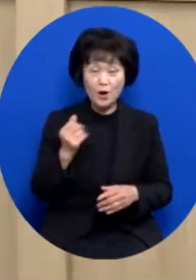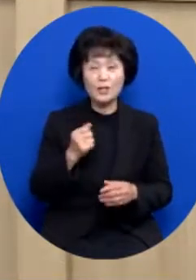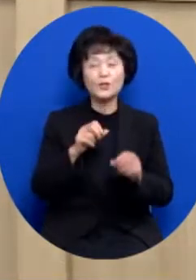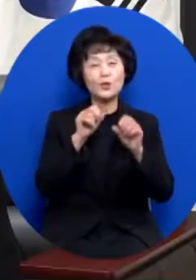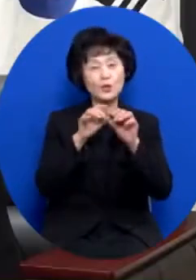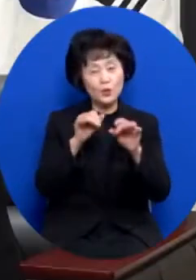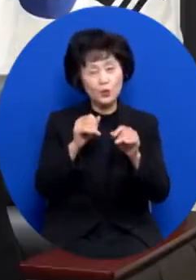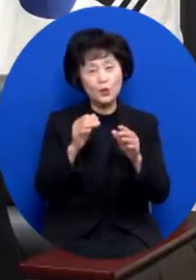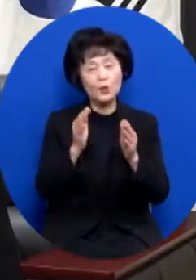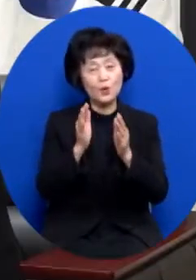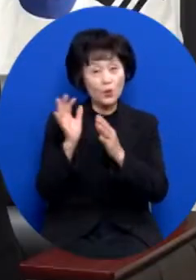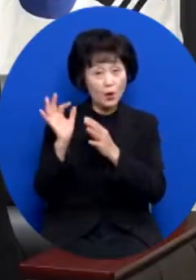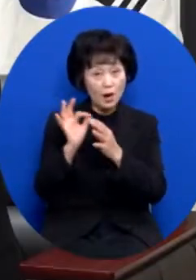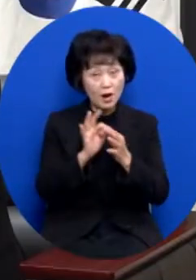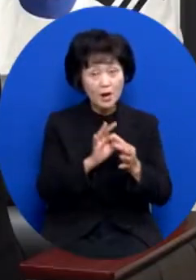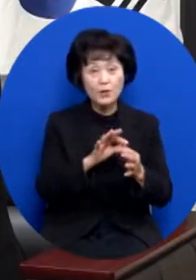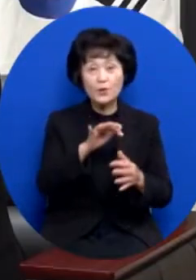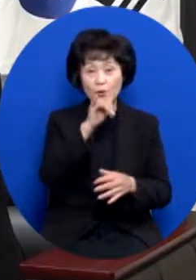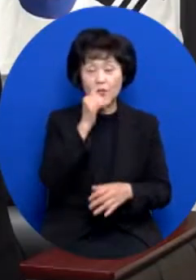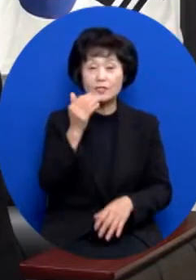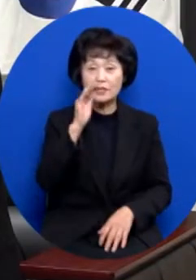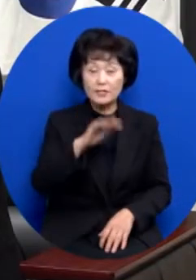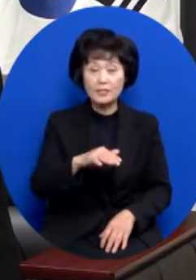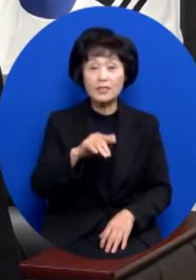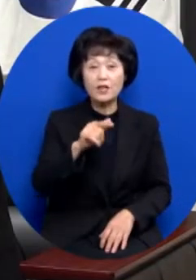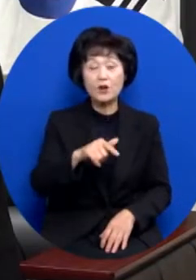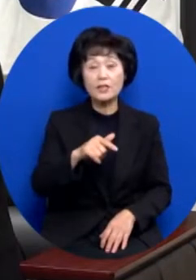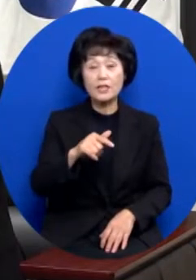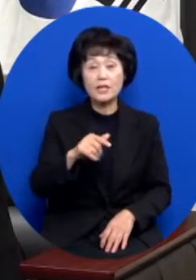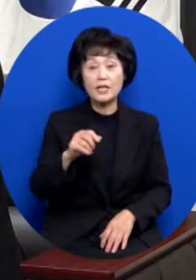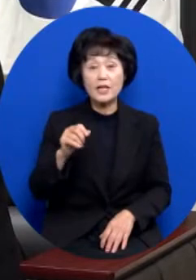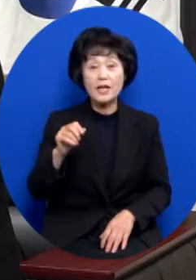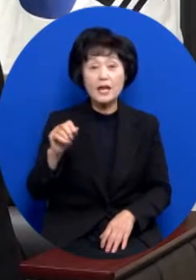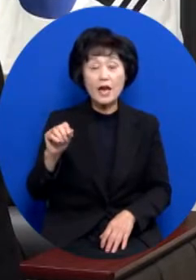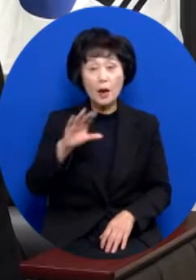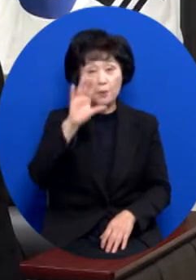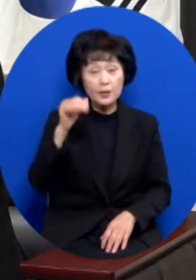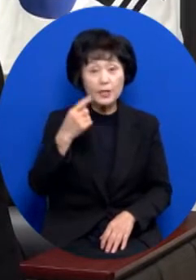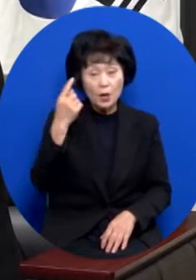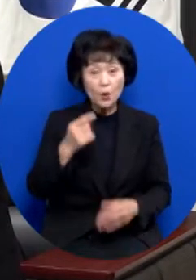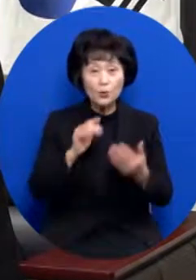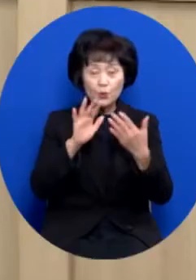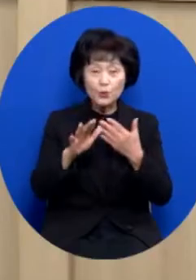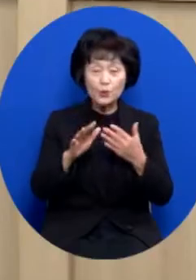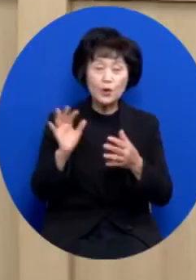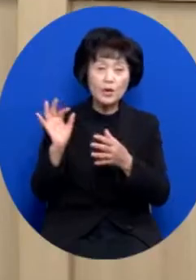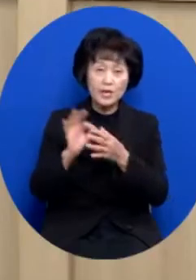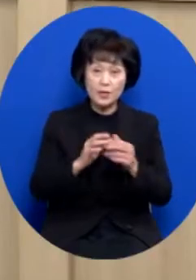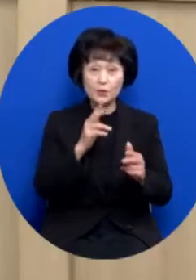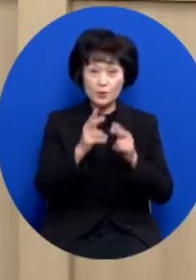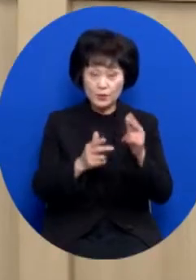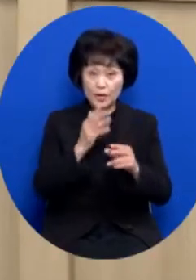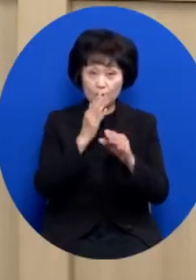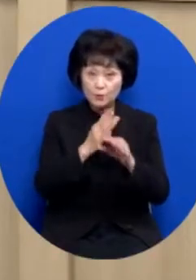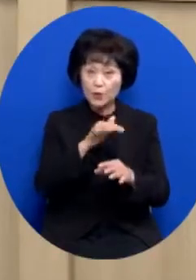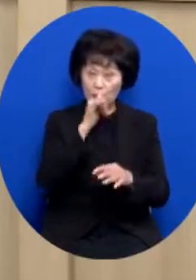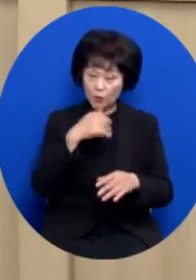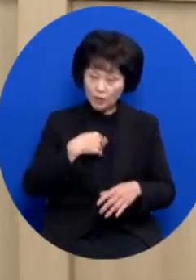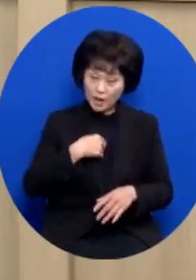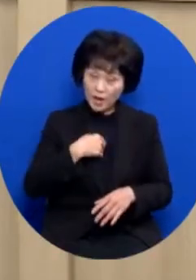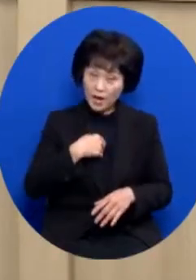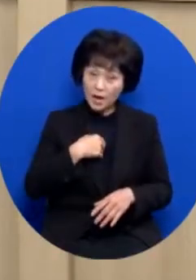지금까지 2009년도에 아프리카 나이지를 처음 들어온 이유로 지금까지 사업을 병행을 하고 있고 제 신분조차도